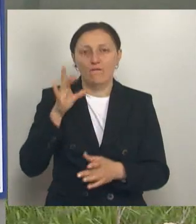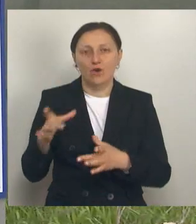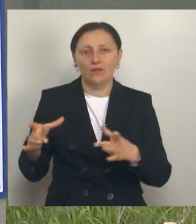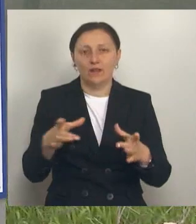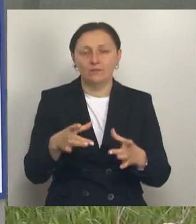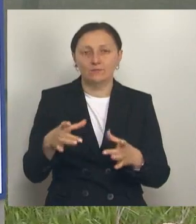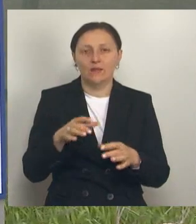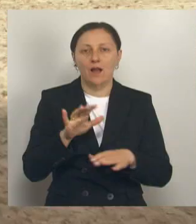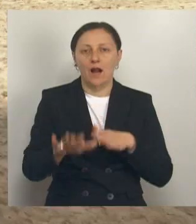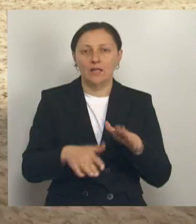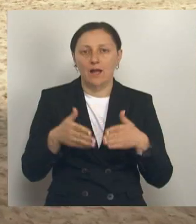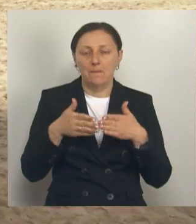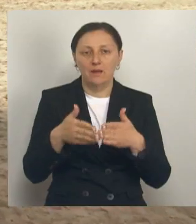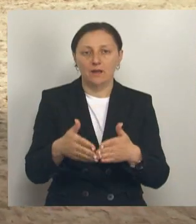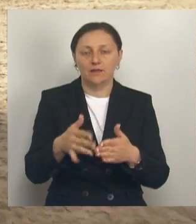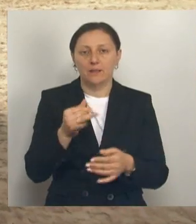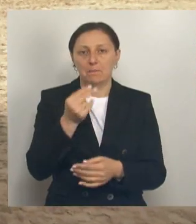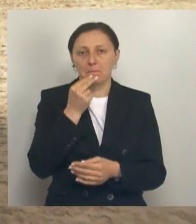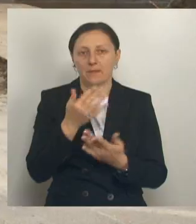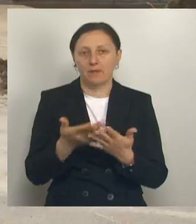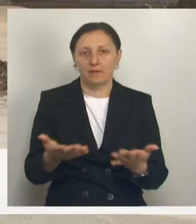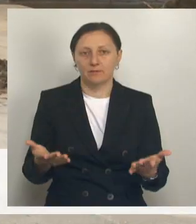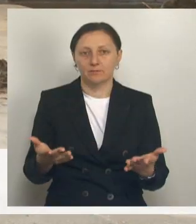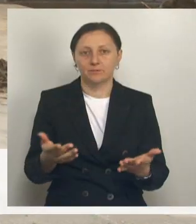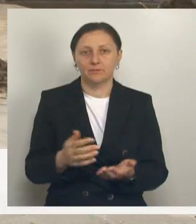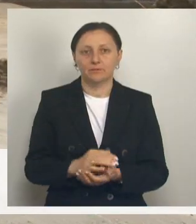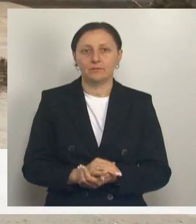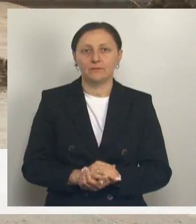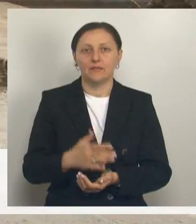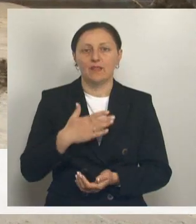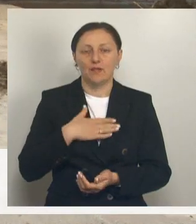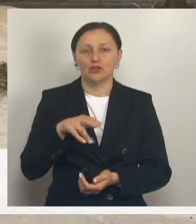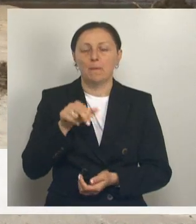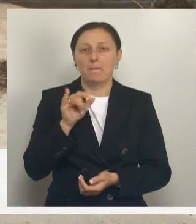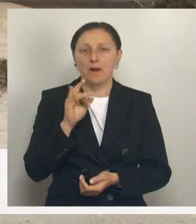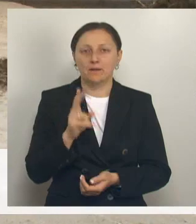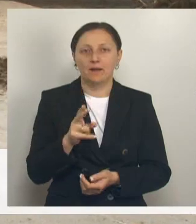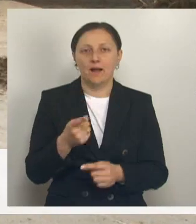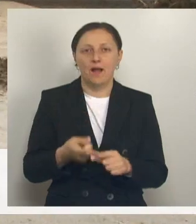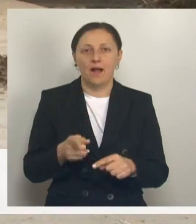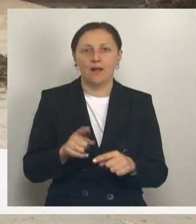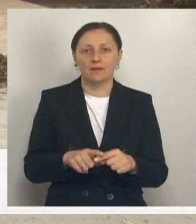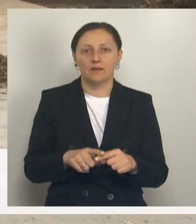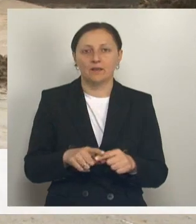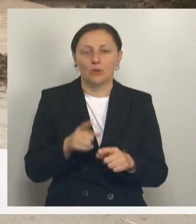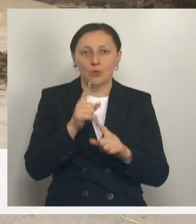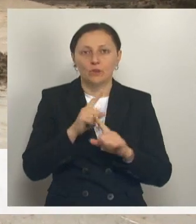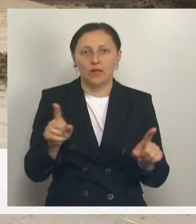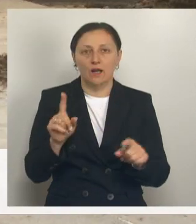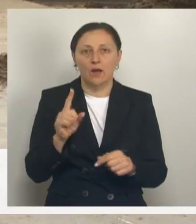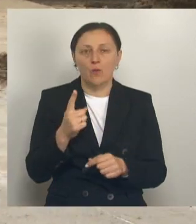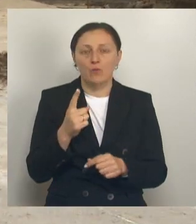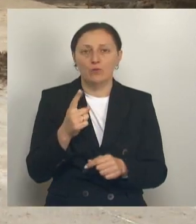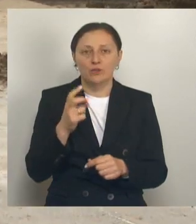и катамаранами площадки общественного питания мы говорим о том что наш парк это он сам по себе уникальный потому что